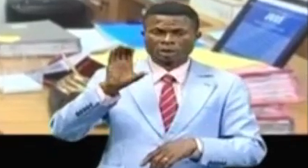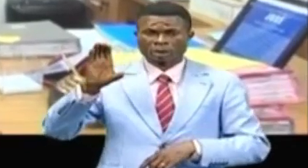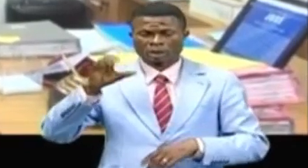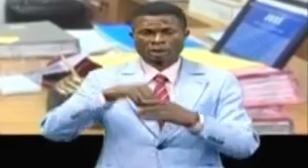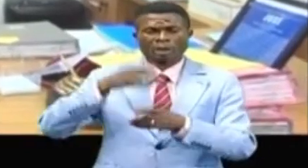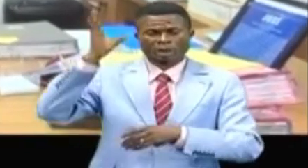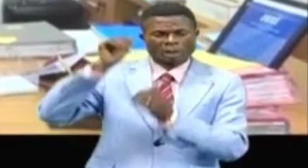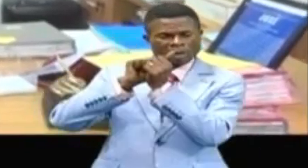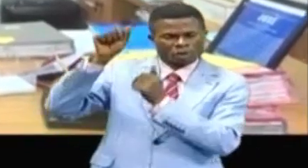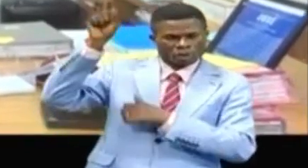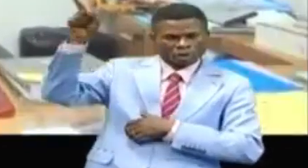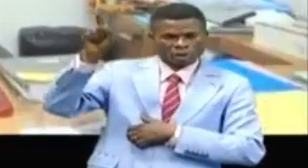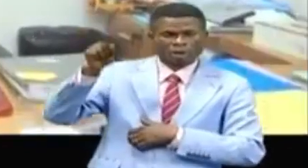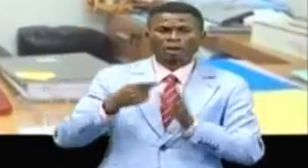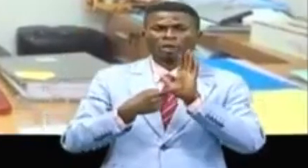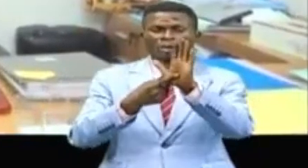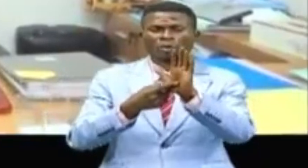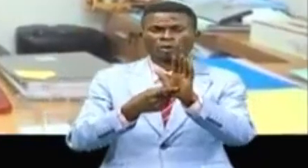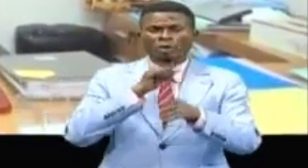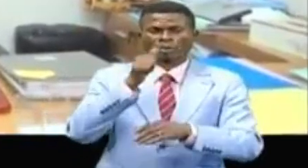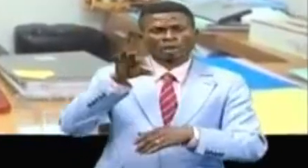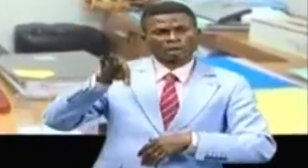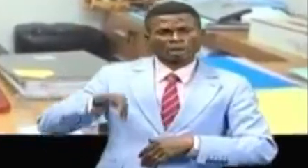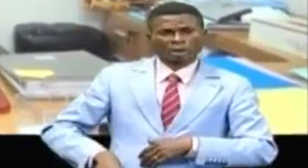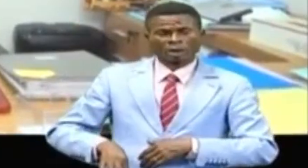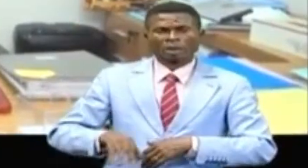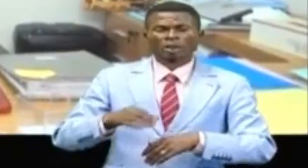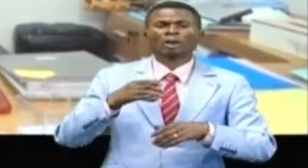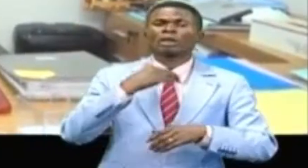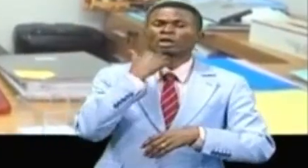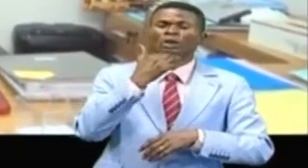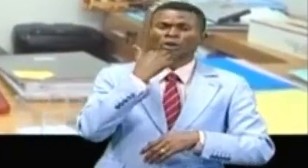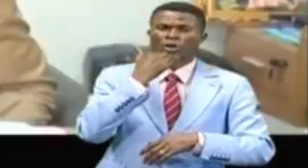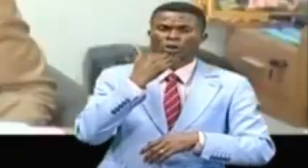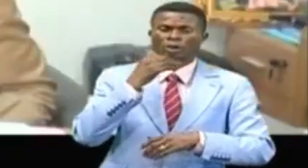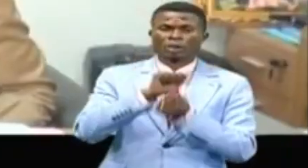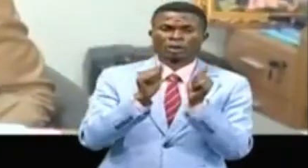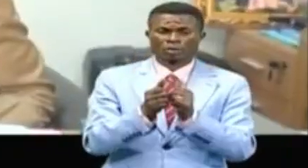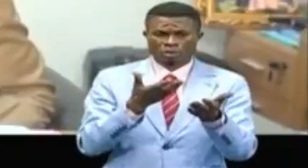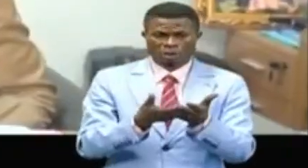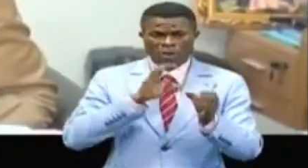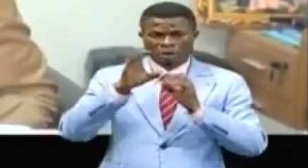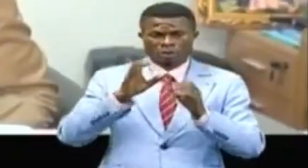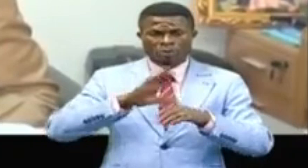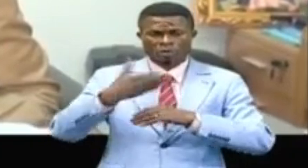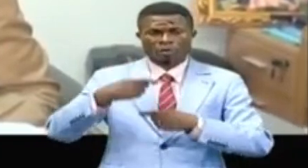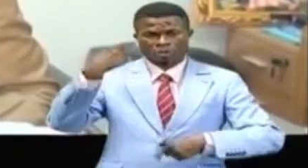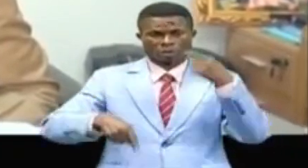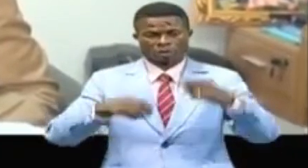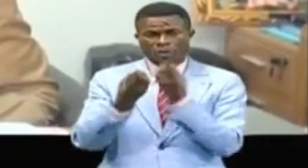et périurbains ne présentant pas d'intérêt pour les opérateurs économiques du secteur. Après débat